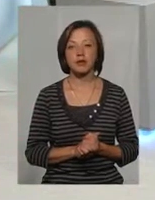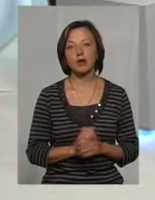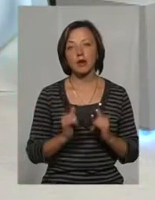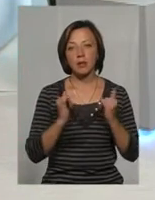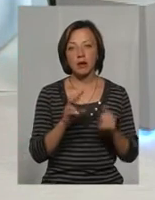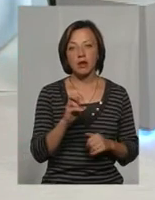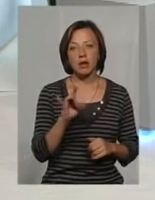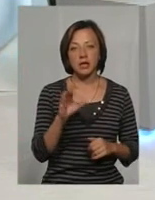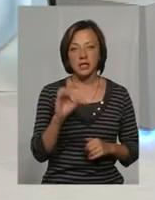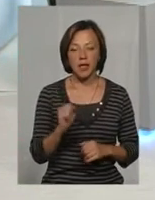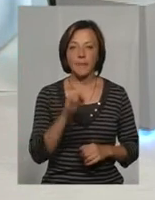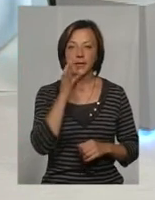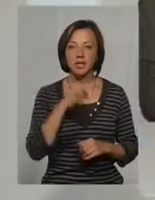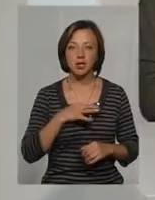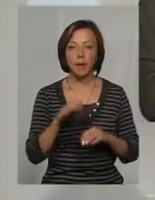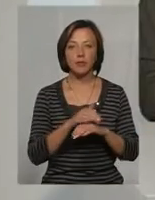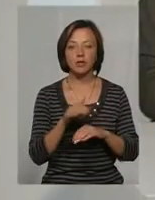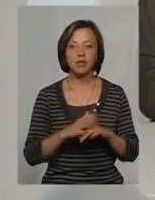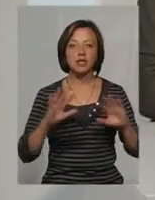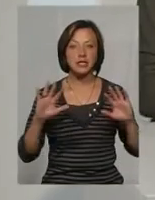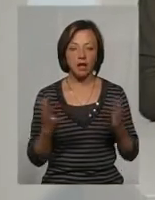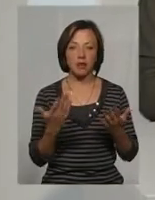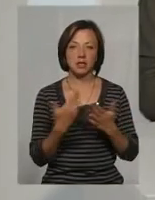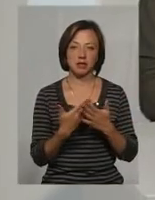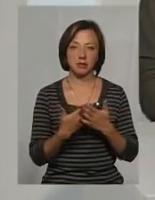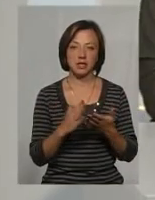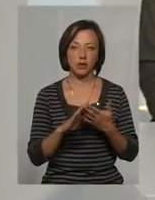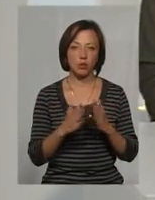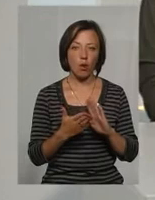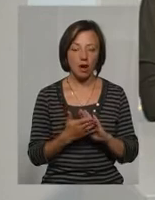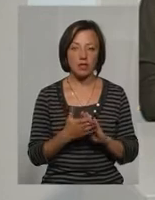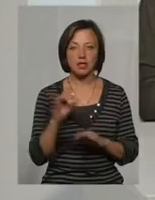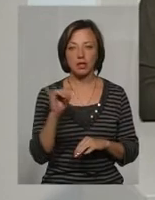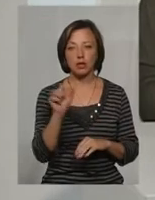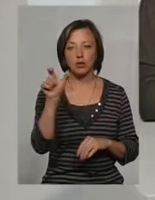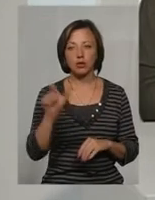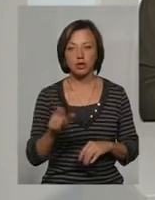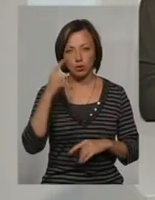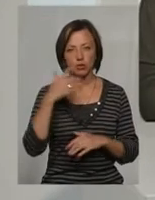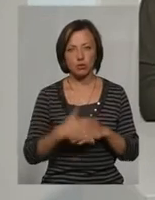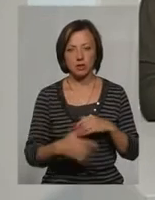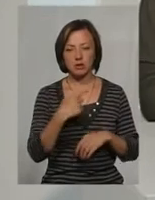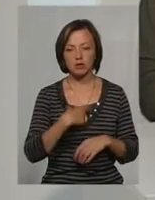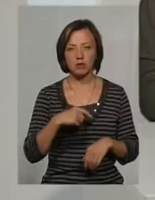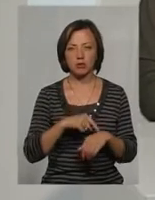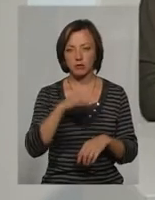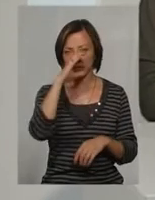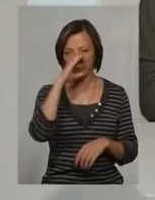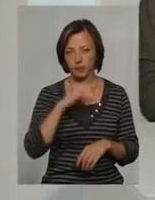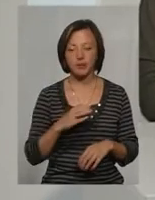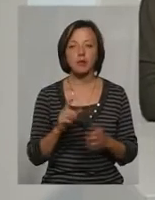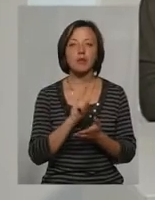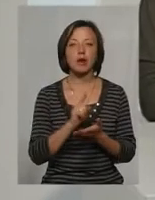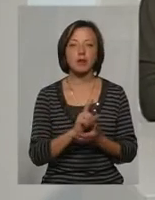скажіть, будь ласка, яка ж, а якщо сталася вже прикра ситуація і людина розуміє, що вона себе почуває погано, яка